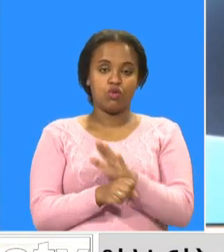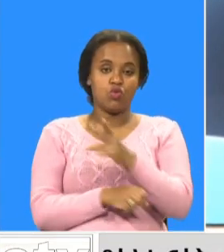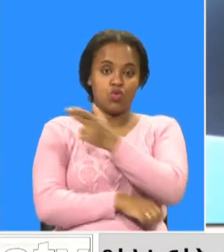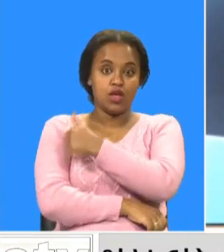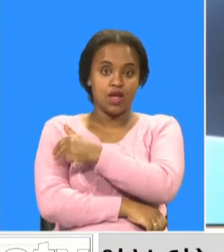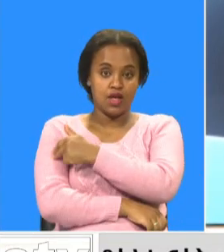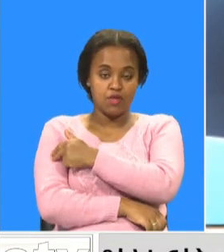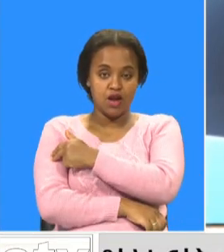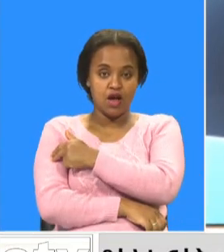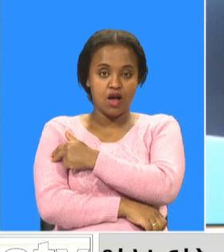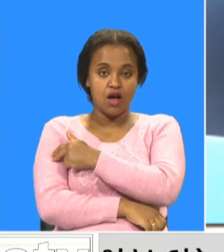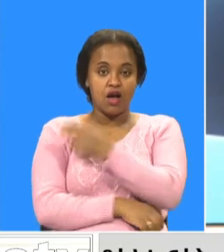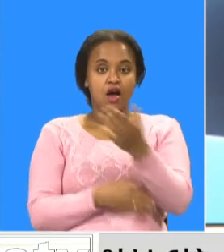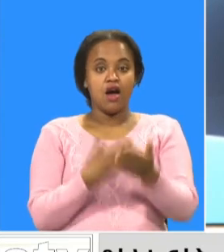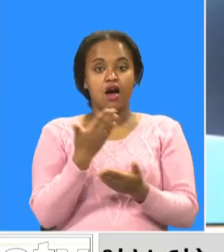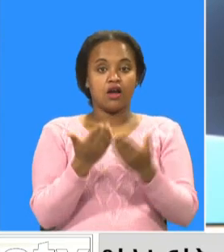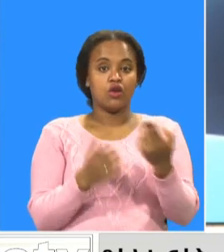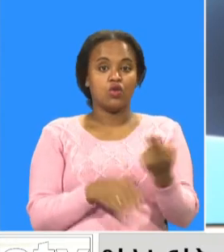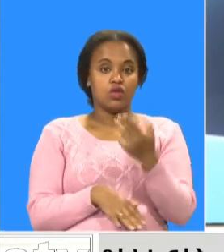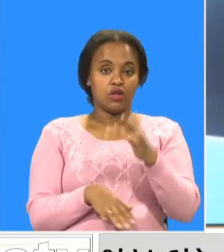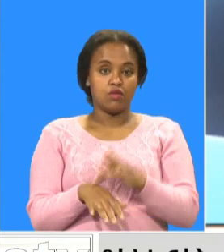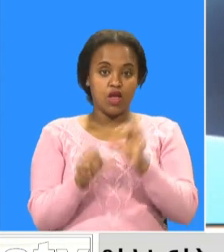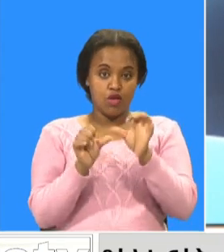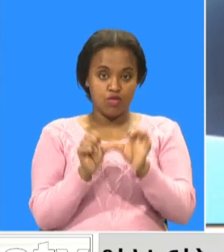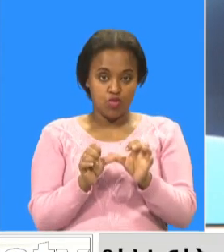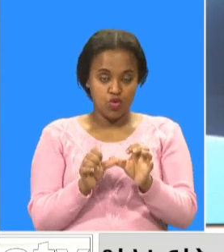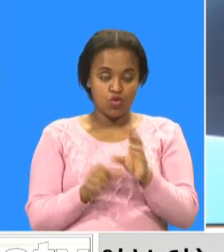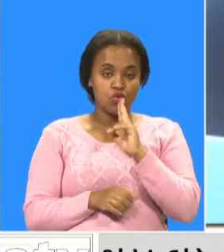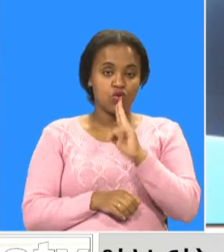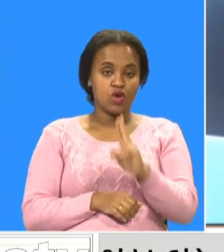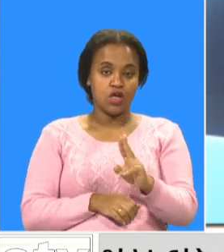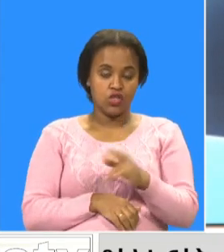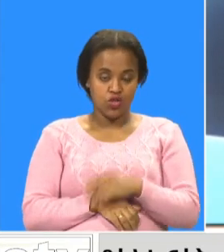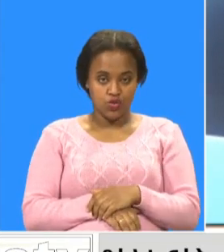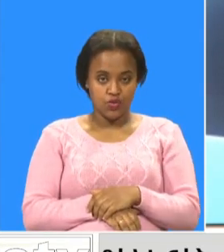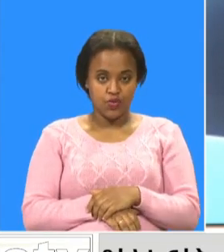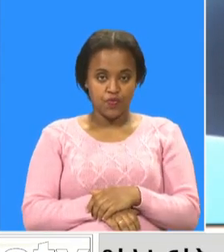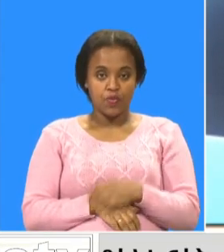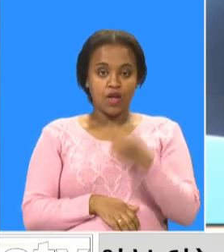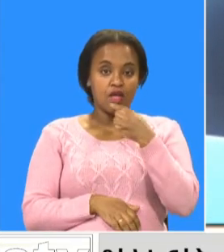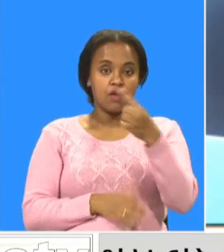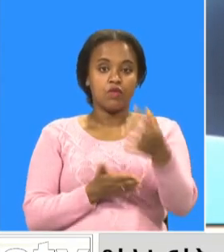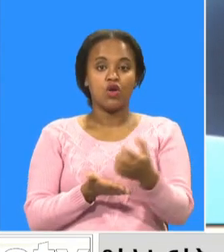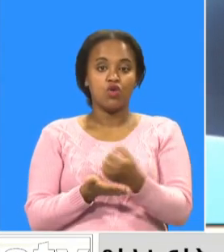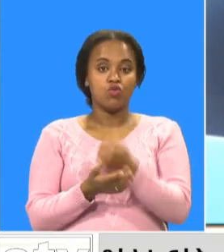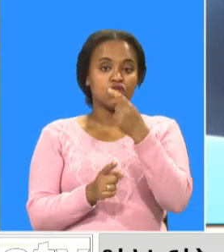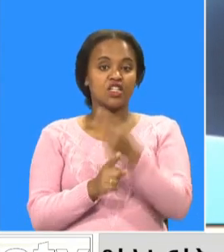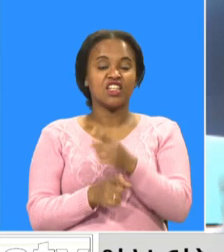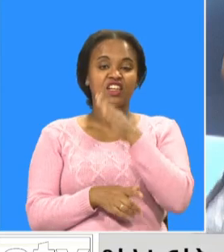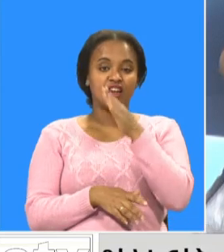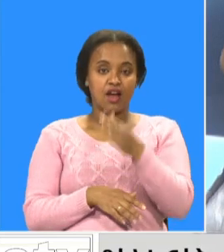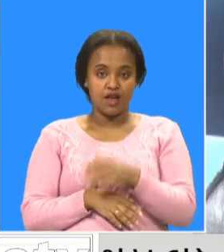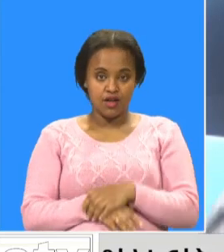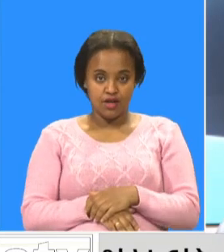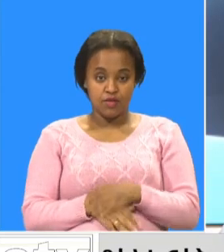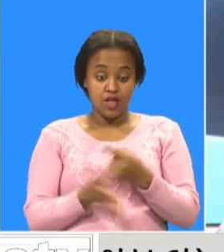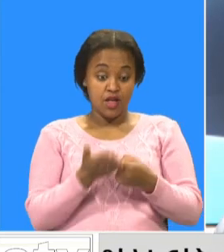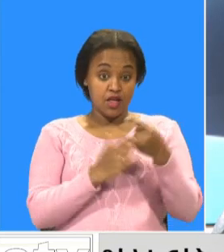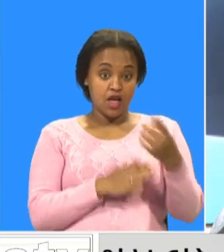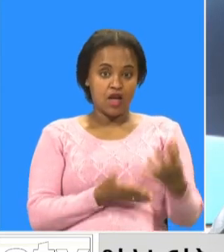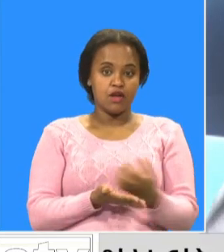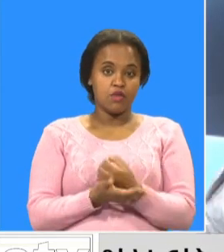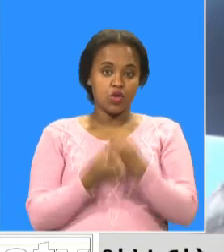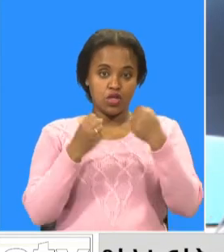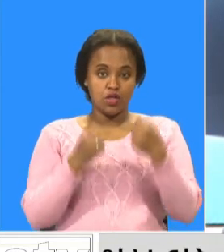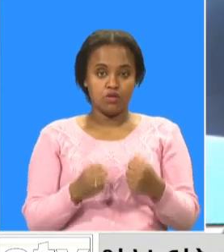የህክምና ለህክምና አገልግሎት ጥቅም ላይ የሚውሉ ማስኮች ናቸው የሚለውን መውሰድ ትክክል አይደለም። ያንን መውሰድ